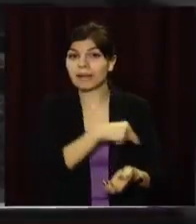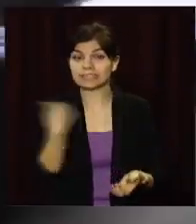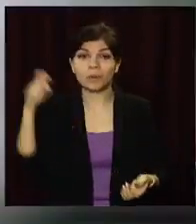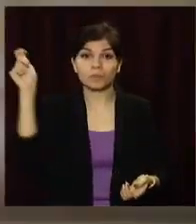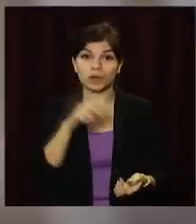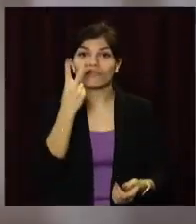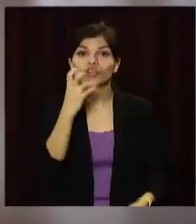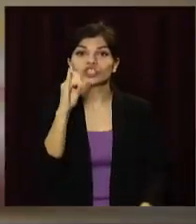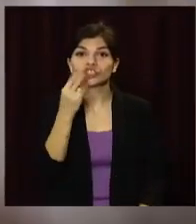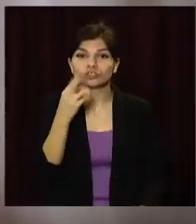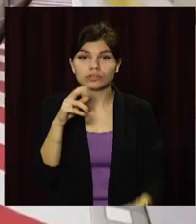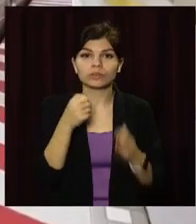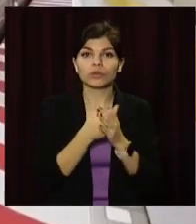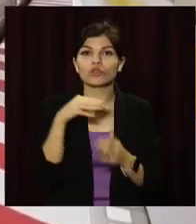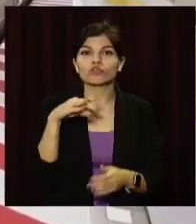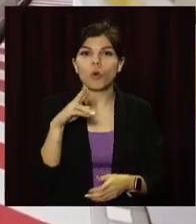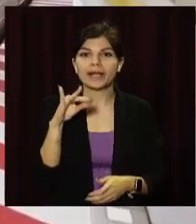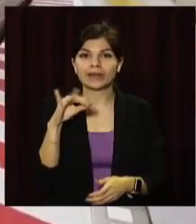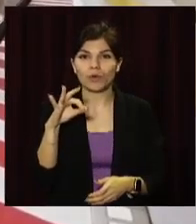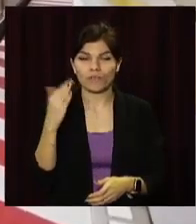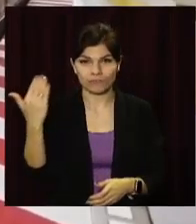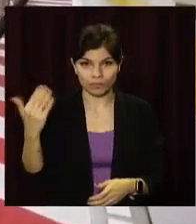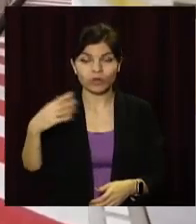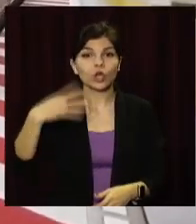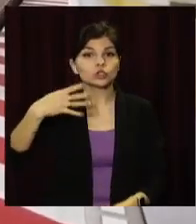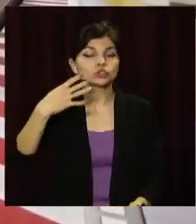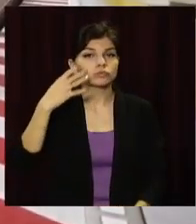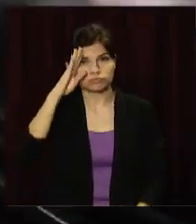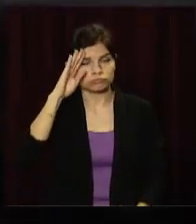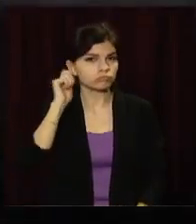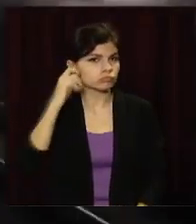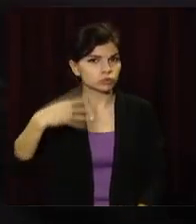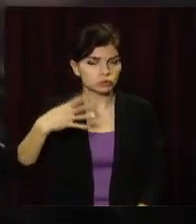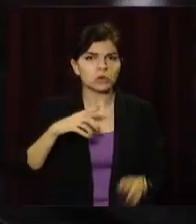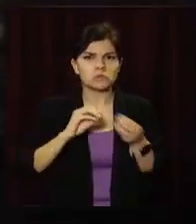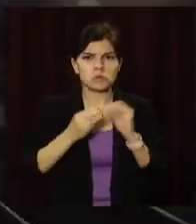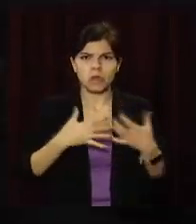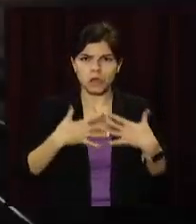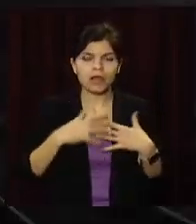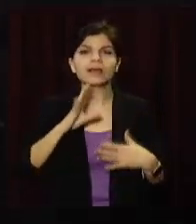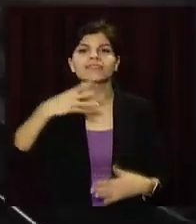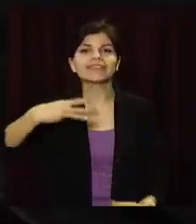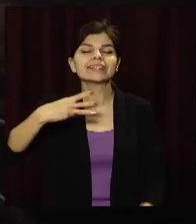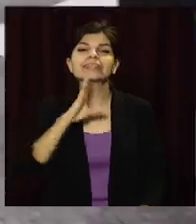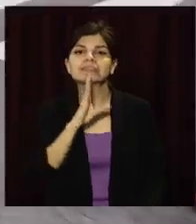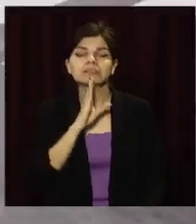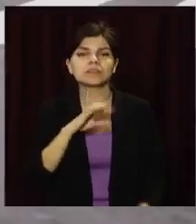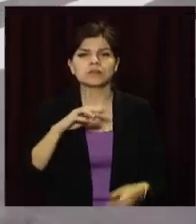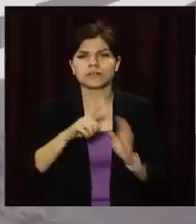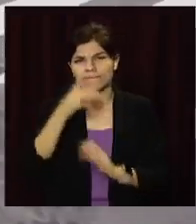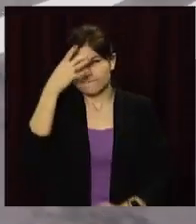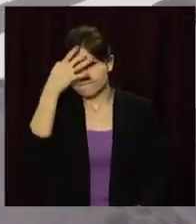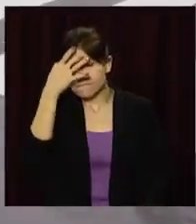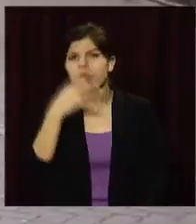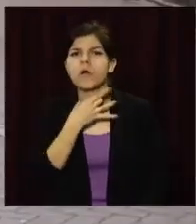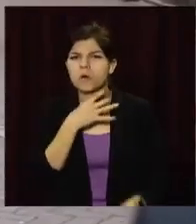інфікованих туристів з Бразилії прилетіли 2 січня до токійського аеропорту. У 40-річного чоловіка виявили проблеми з диханням, 30-річна